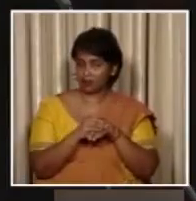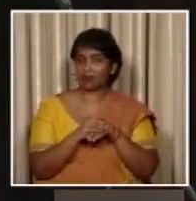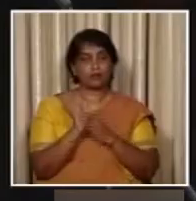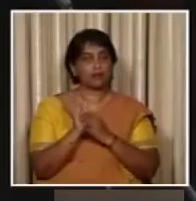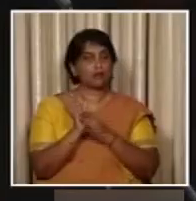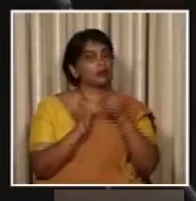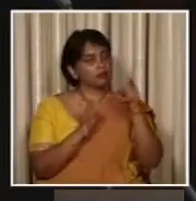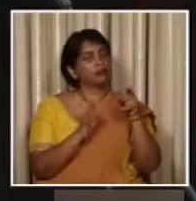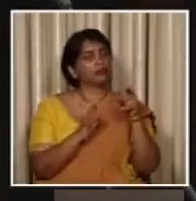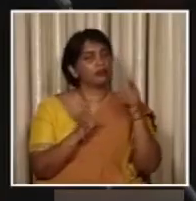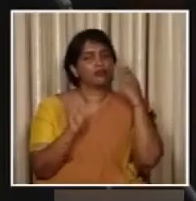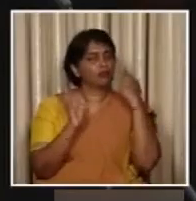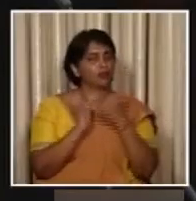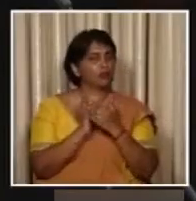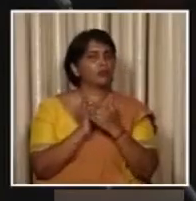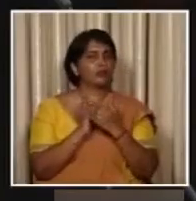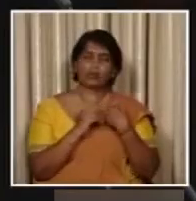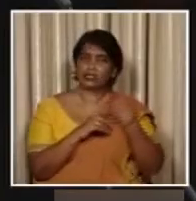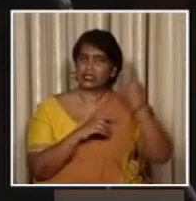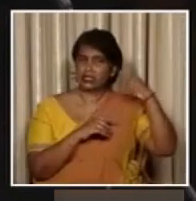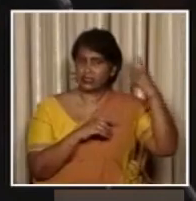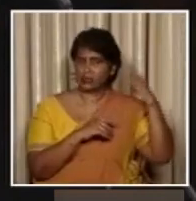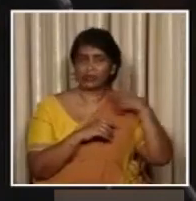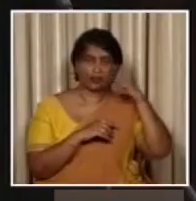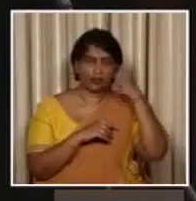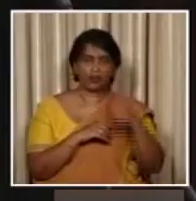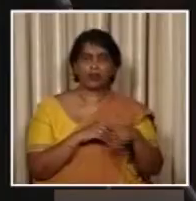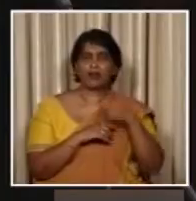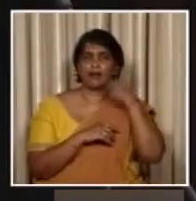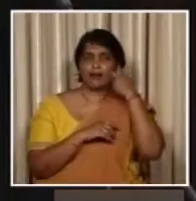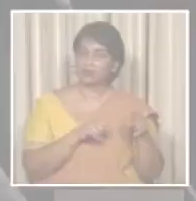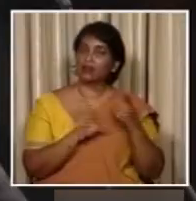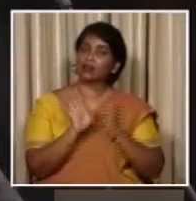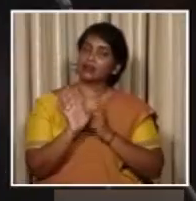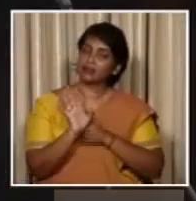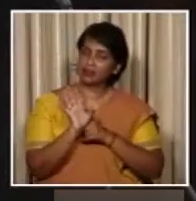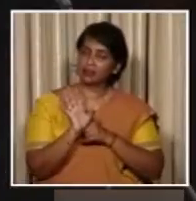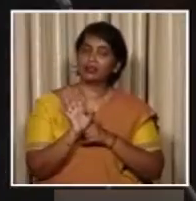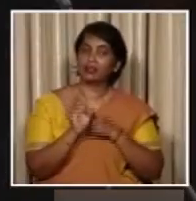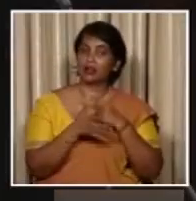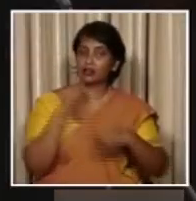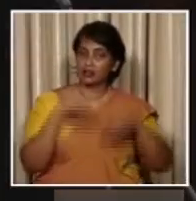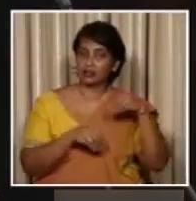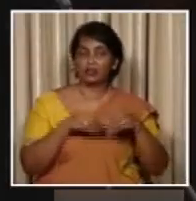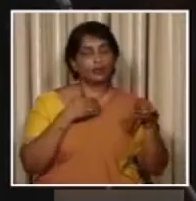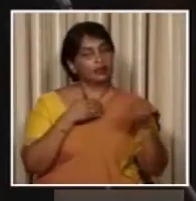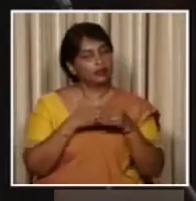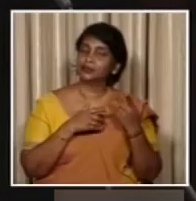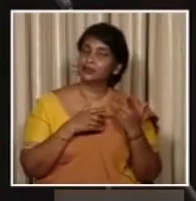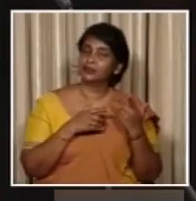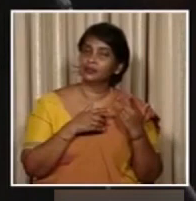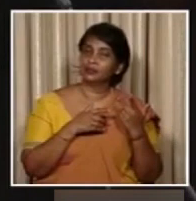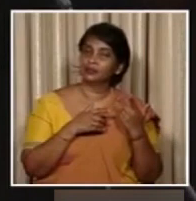සමාජිකින් එනොත් ඒ ගැන මොකද අපි අපි ඊයේ දැක්කා ආපහු නාට්‍ය පටන් අරන් තියෙනවා ඡන්දයක් කිට්ටු වෙනකොට